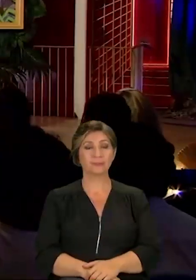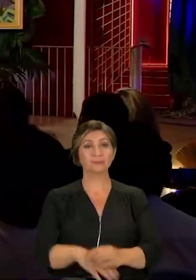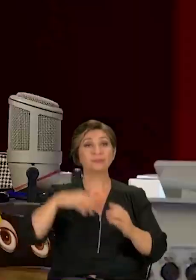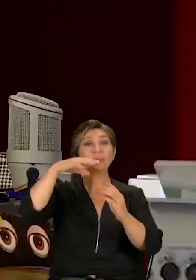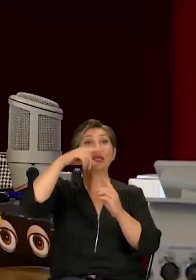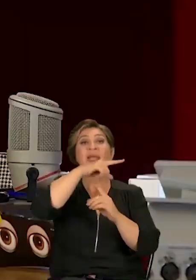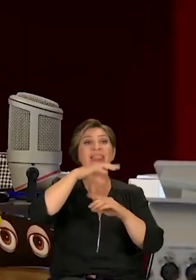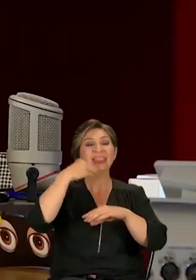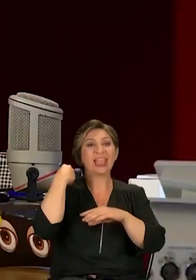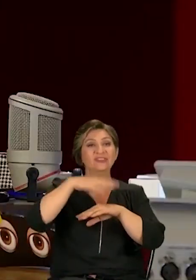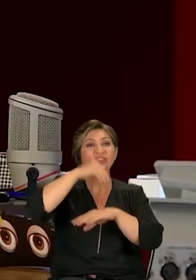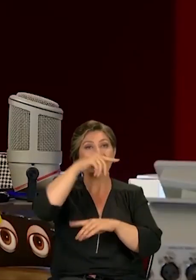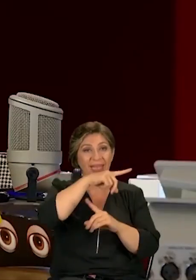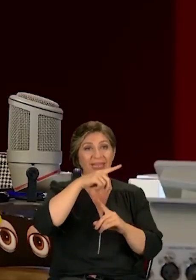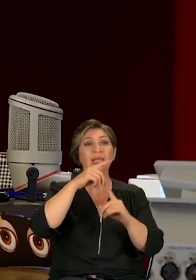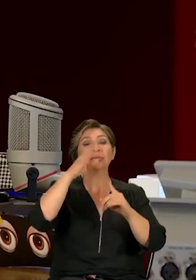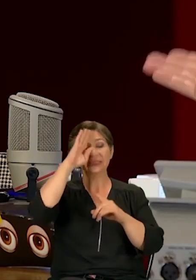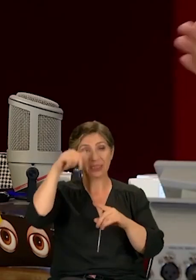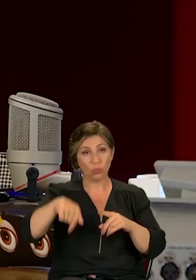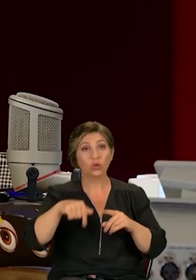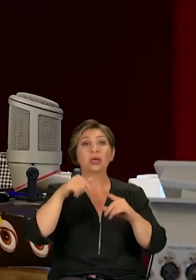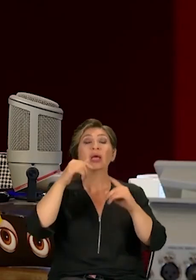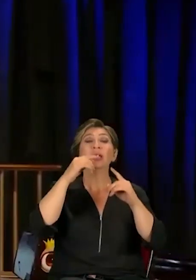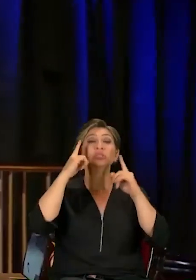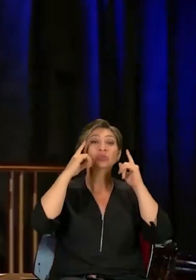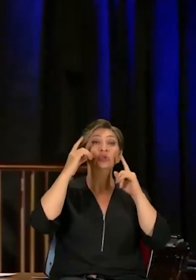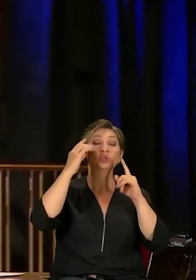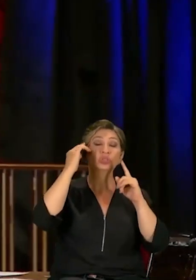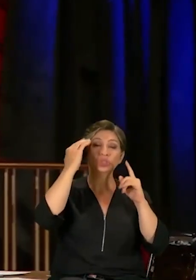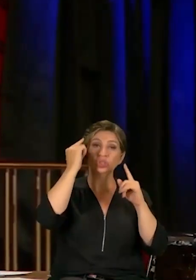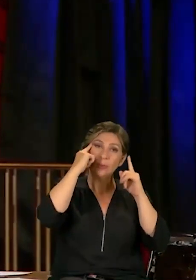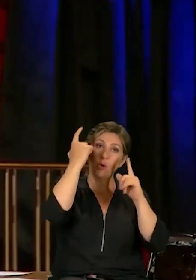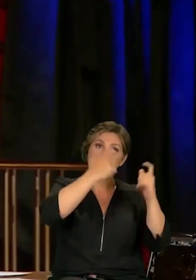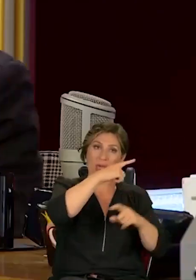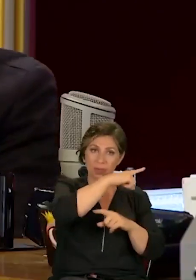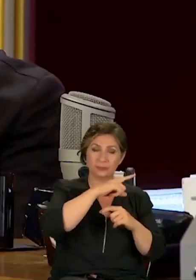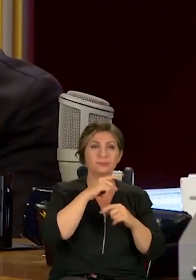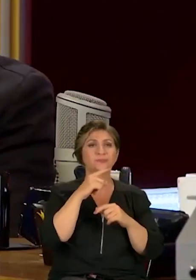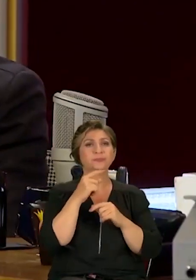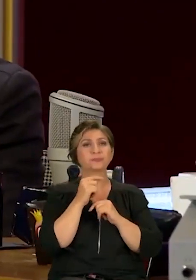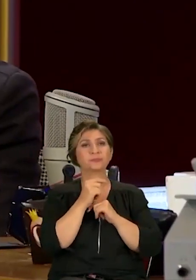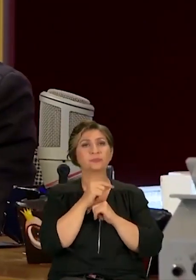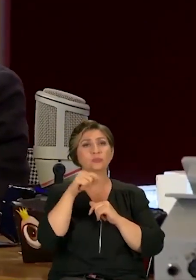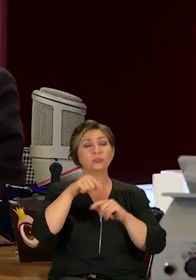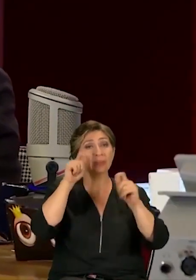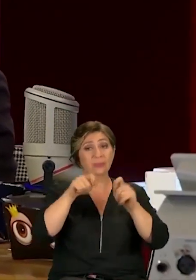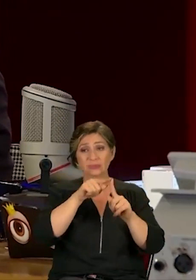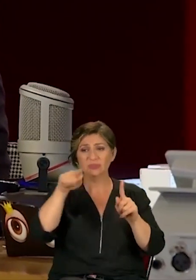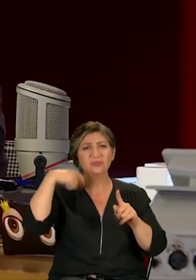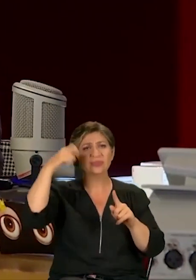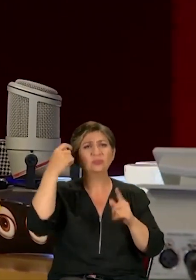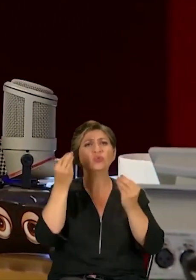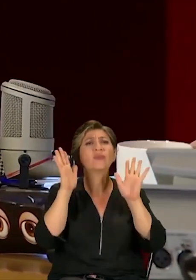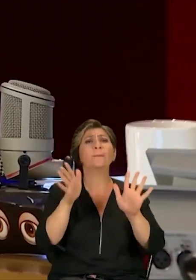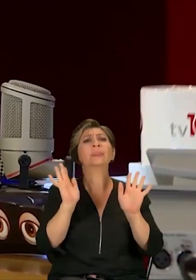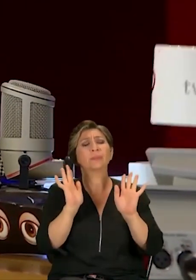Kapadokya'da, İstanbul'da ve Tokyo'da, evet, çekimler yapıldı. Nasıl bir rol alıyorsun orada? Şimdi ne kadar yaptım? Çok sinema filmi